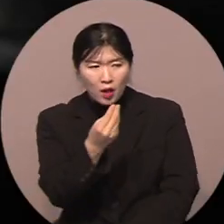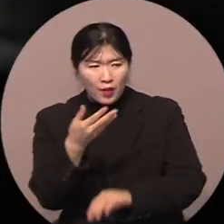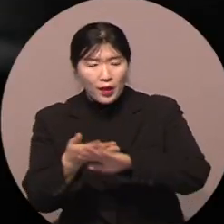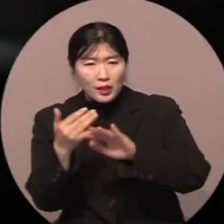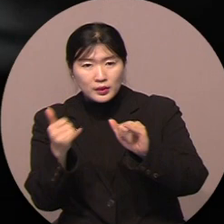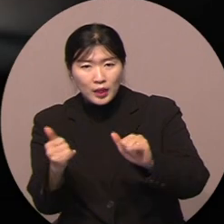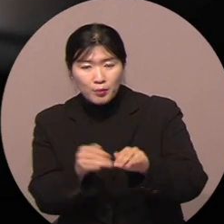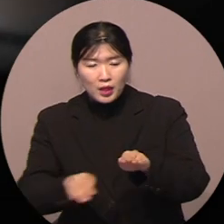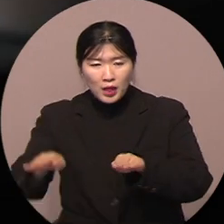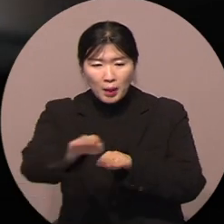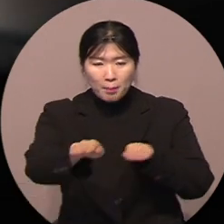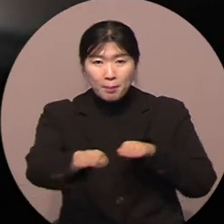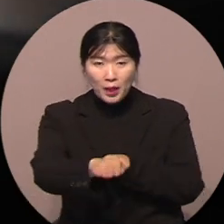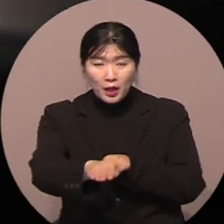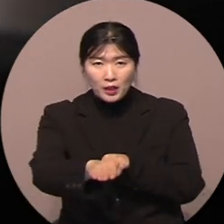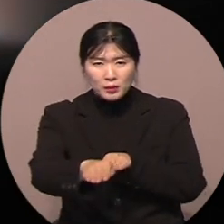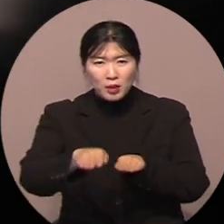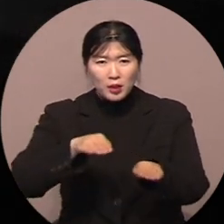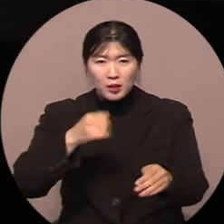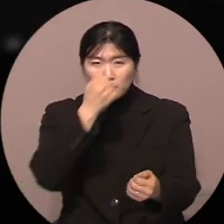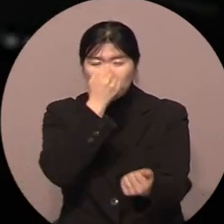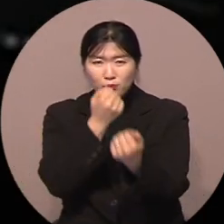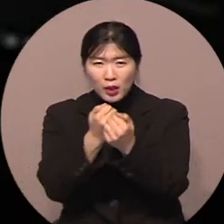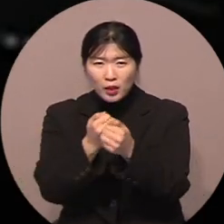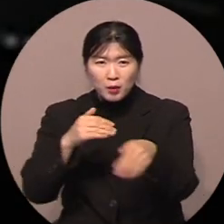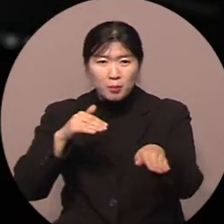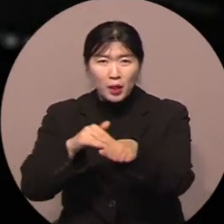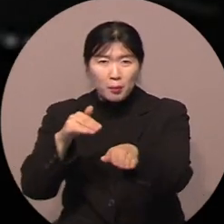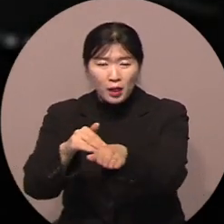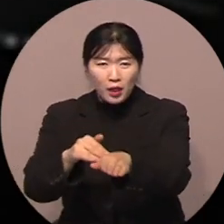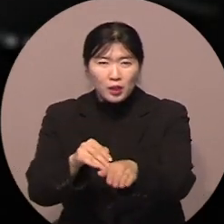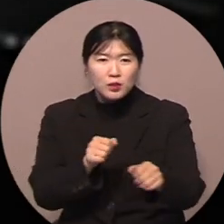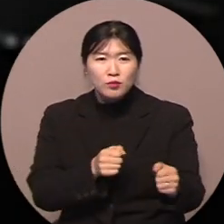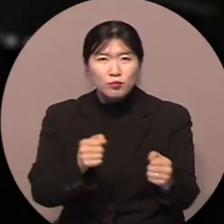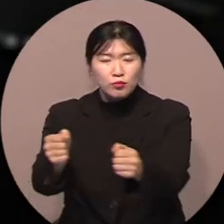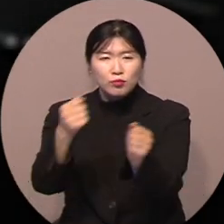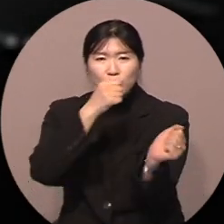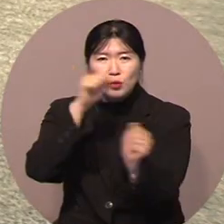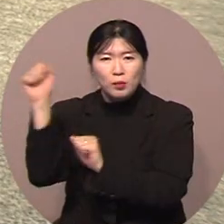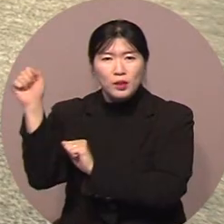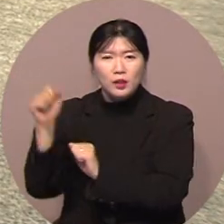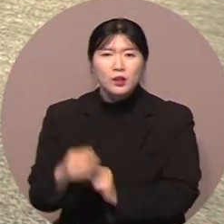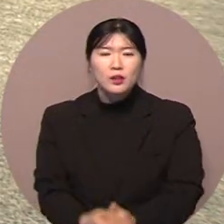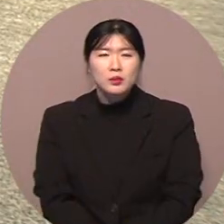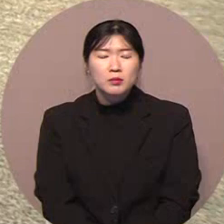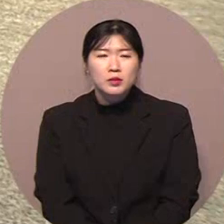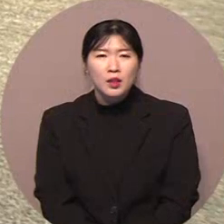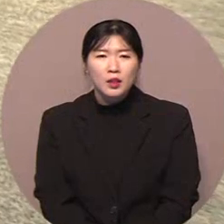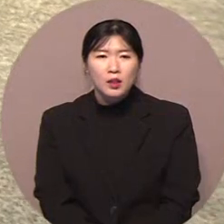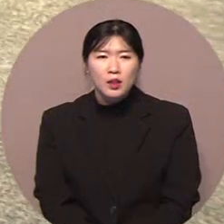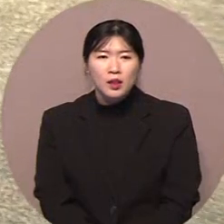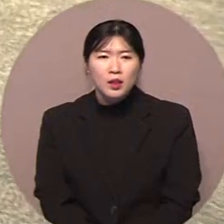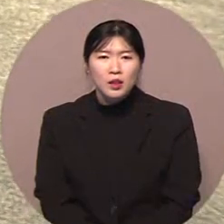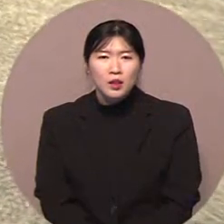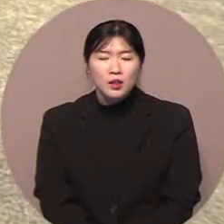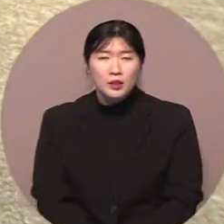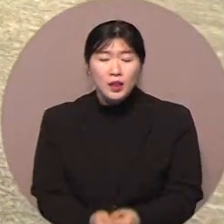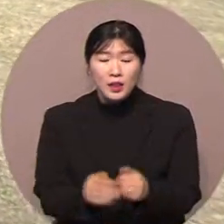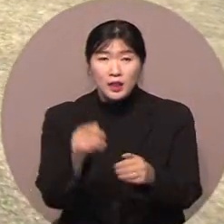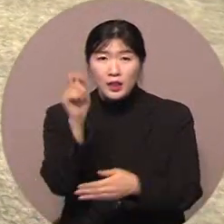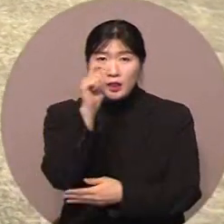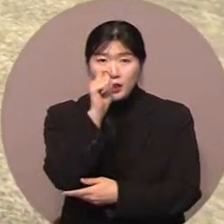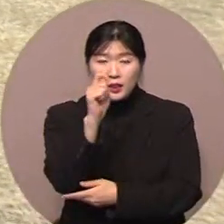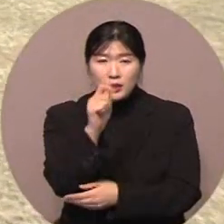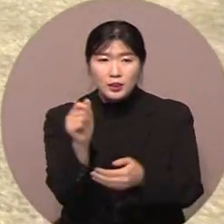차량들이 앞뒤로 가로 막았지만 연달아들이 받고는 그대로 도주합니다 남성을 막기 위해 운전석에 함께한 택시